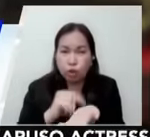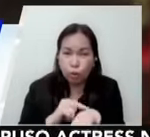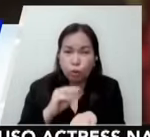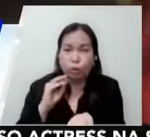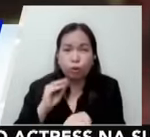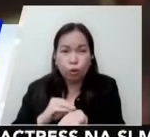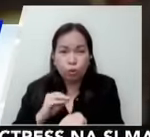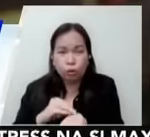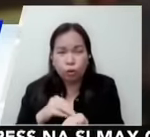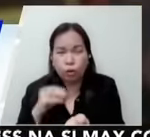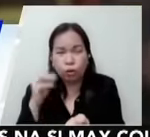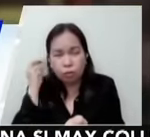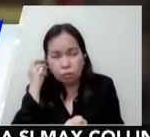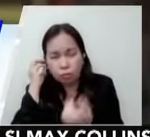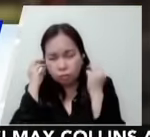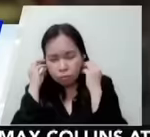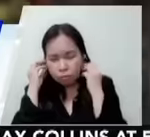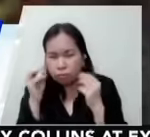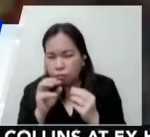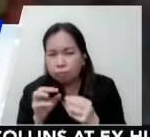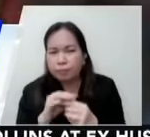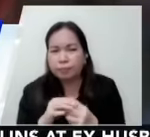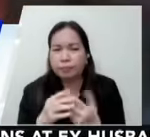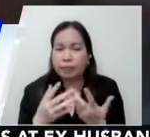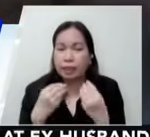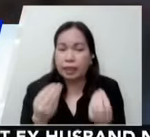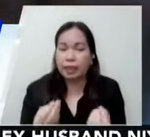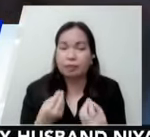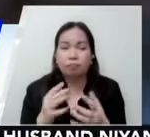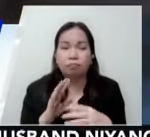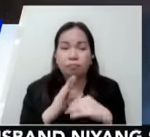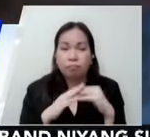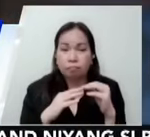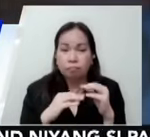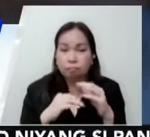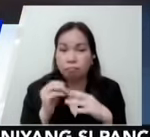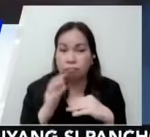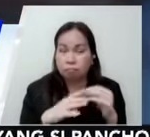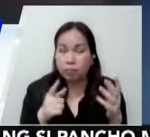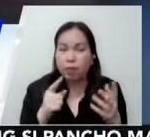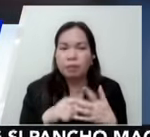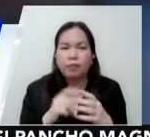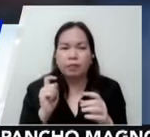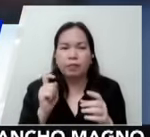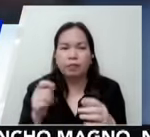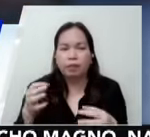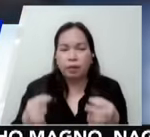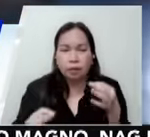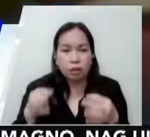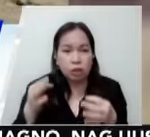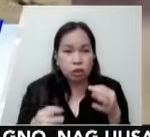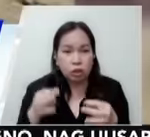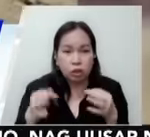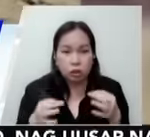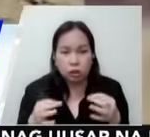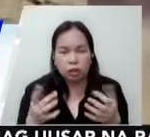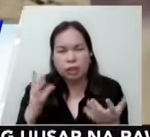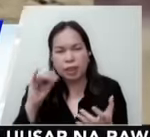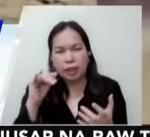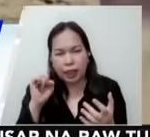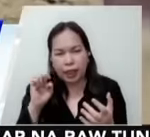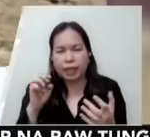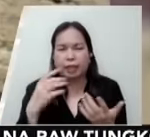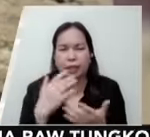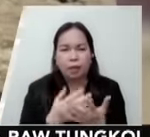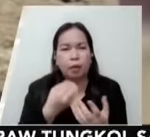ng pagpapaluwag sa mga preso ang pagpapabilis ng usad ng kanilang mga kaso at pagpapalaya sa pwede nang palayain. Tumutulong din ang